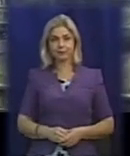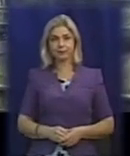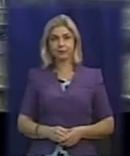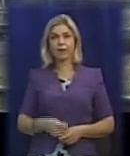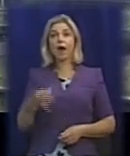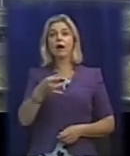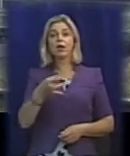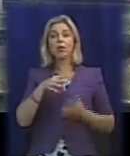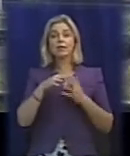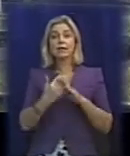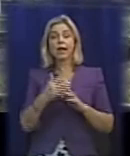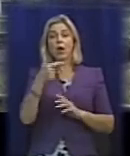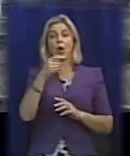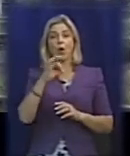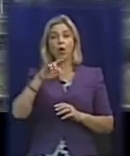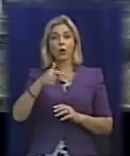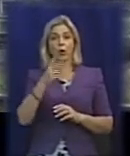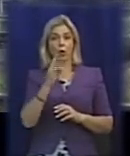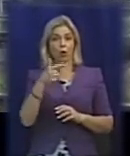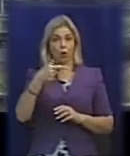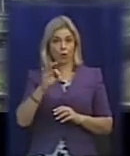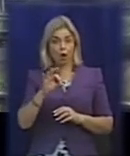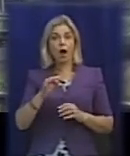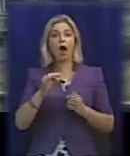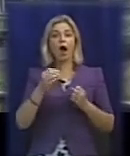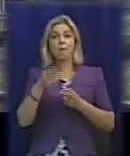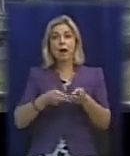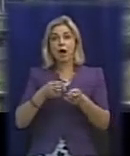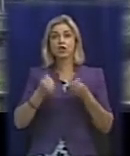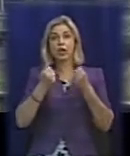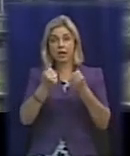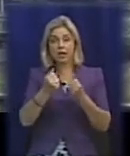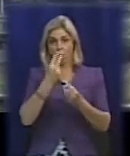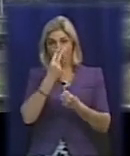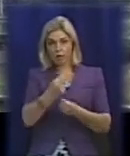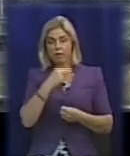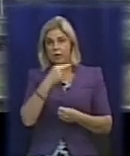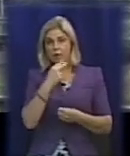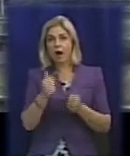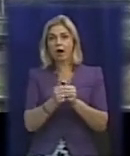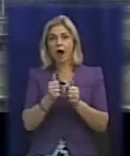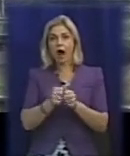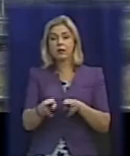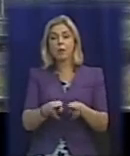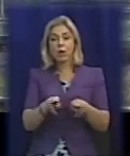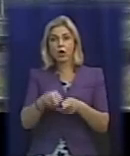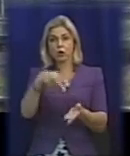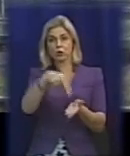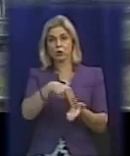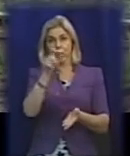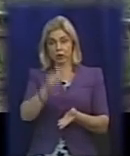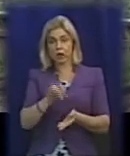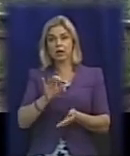В районі селища імені Горького машиніст, який проводив маневр, звернув увагу, що біля колії стоїть людина і навіть посигналив йому